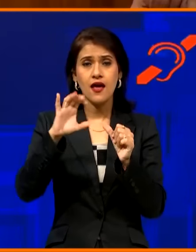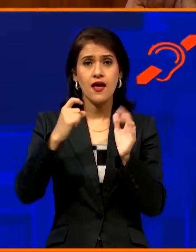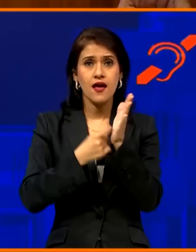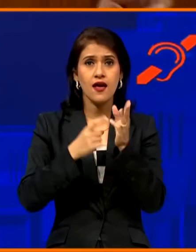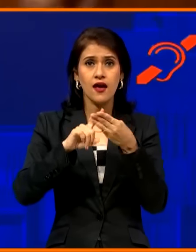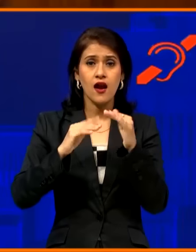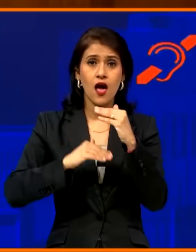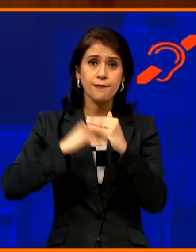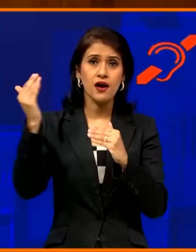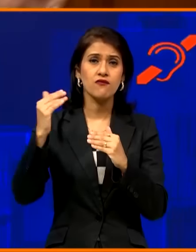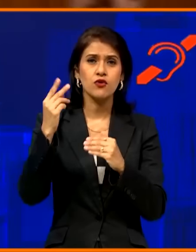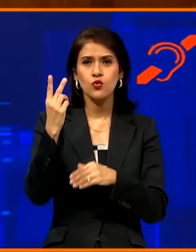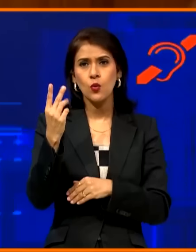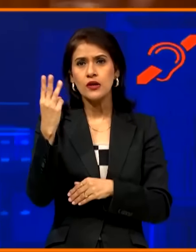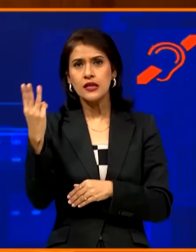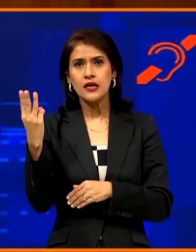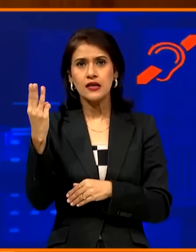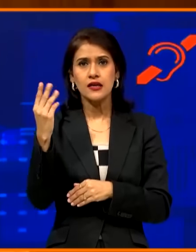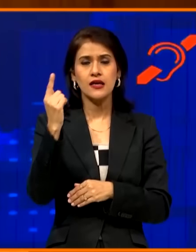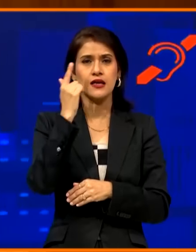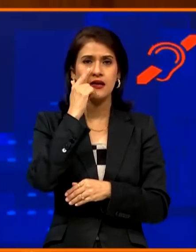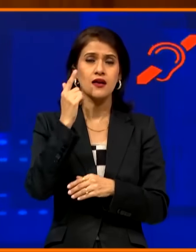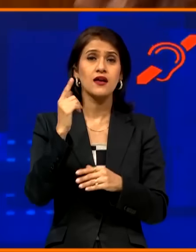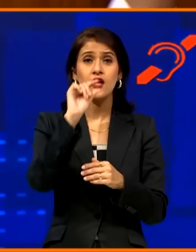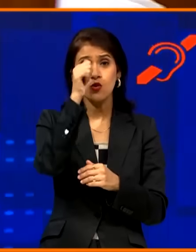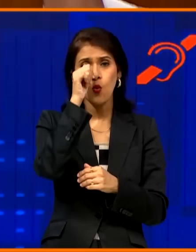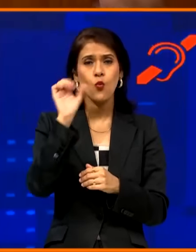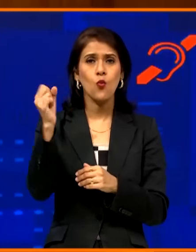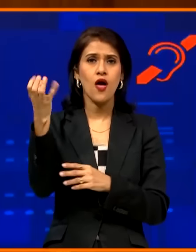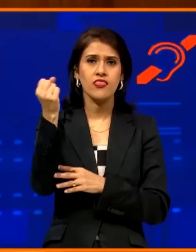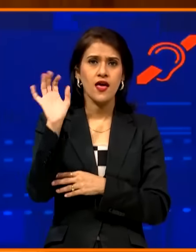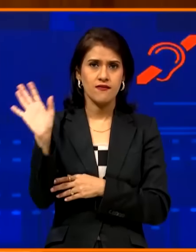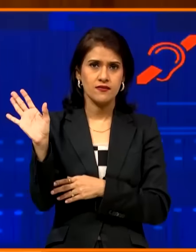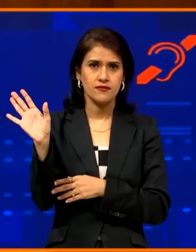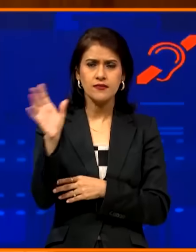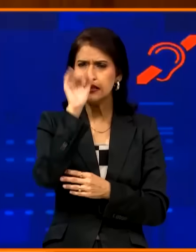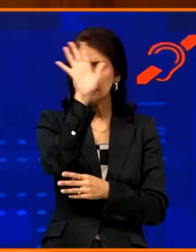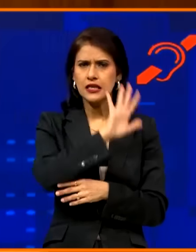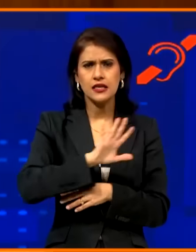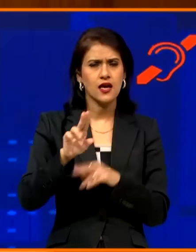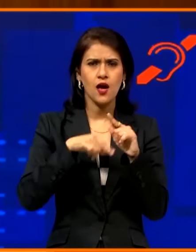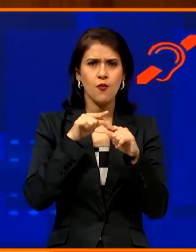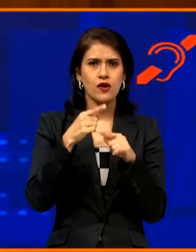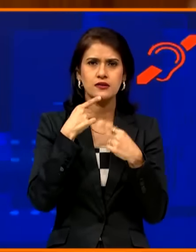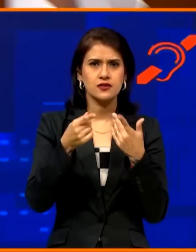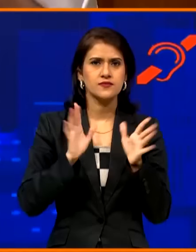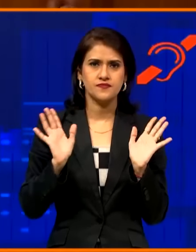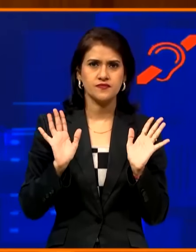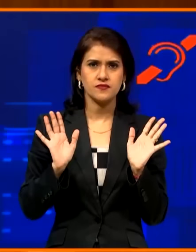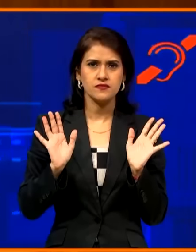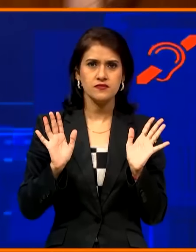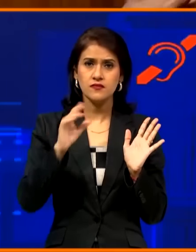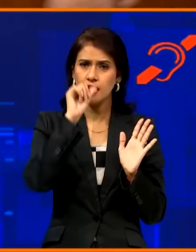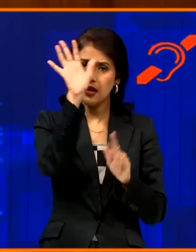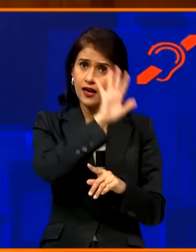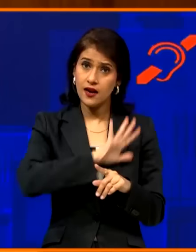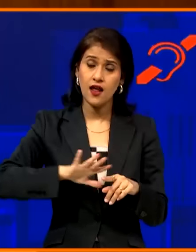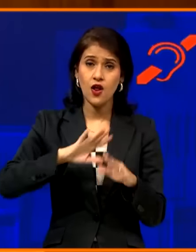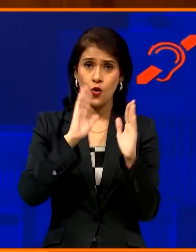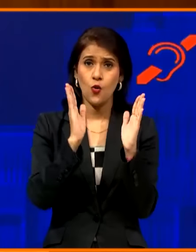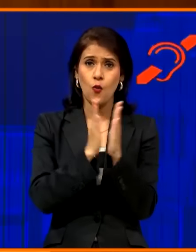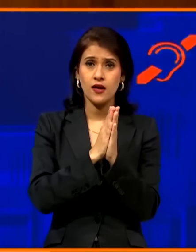तीन हिंदू एंडोमेंट के पास मौजूद है बाकी इंडिया की बात ही अभी नहीं कर रहा हूं यह तो पूरे इंडिया में है जो आप बता